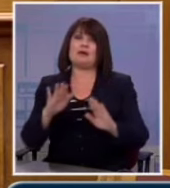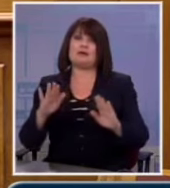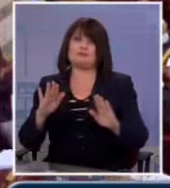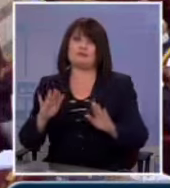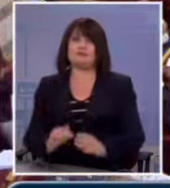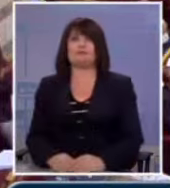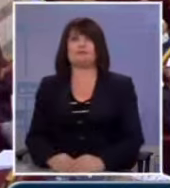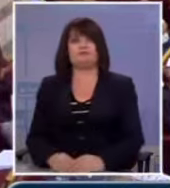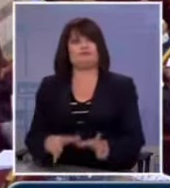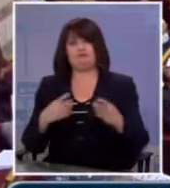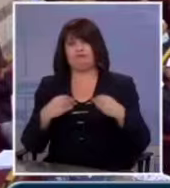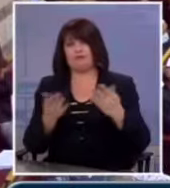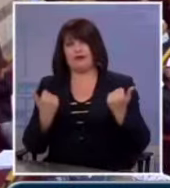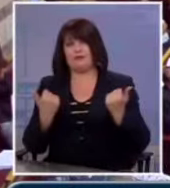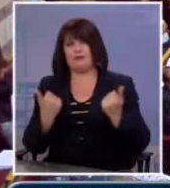Δεν το δεχτήκαμε.